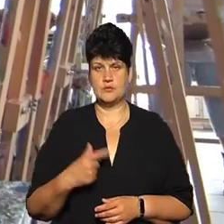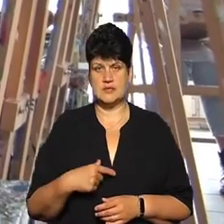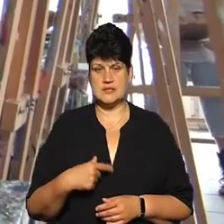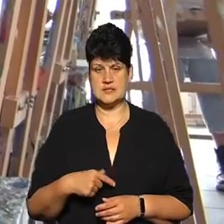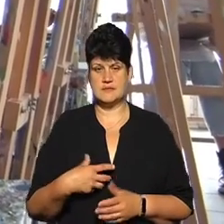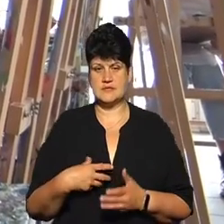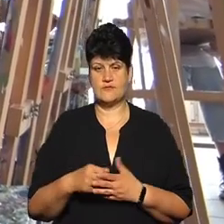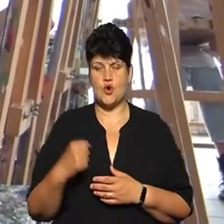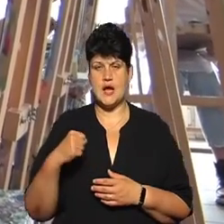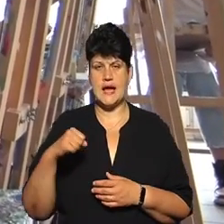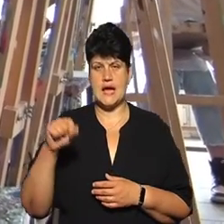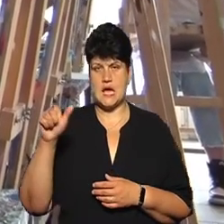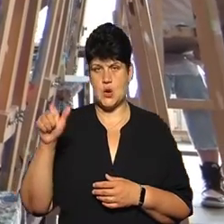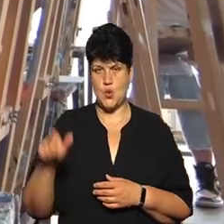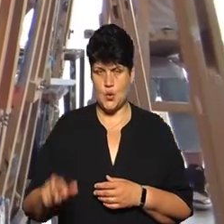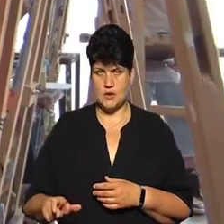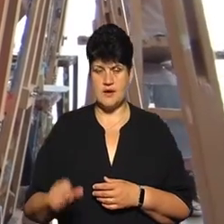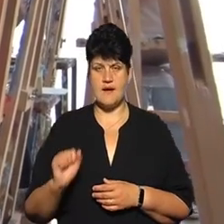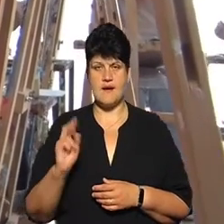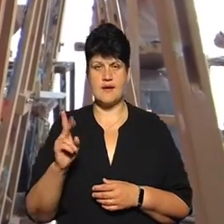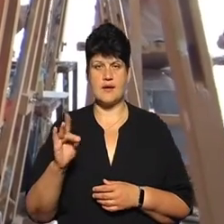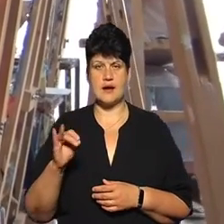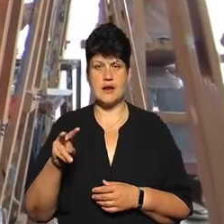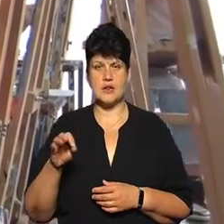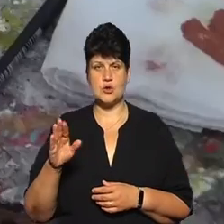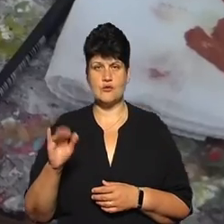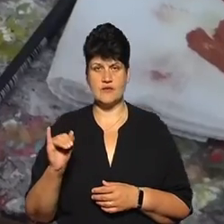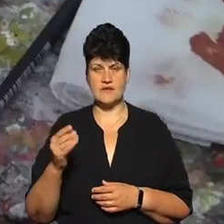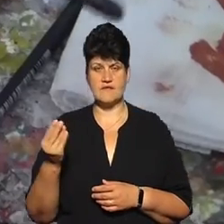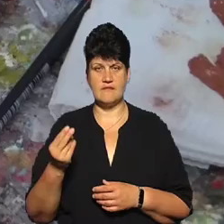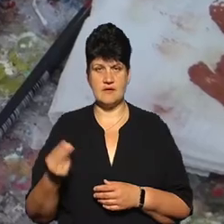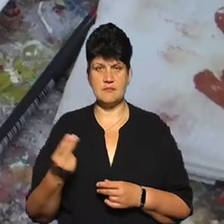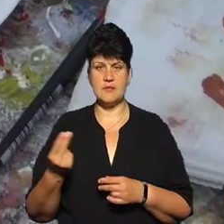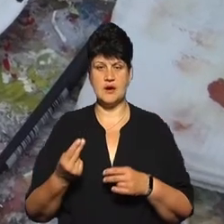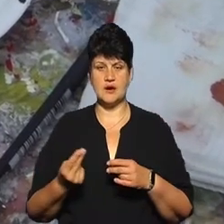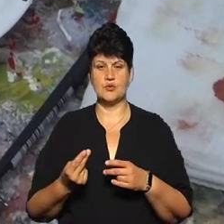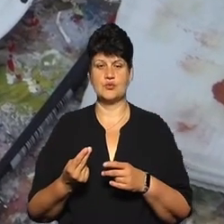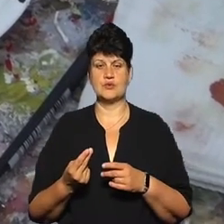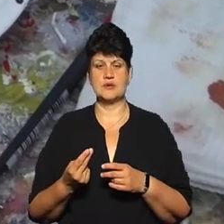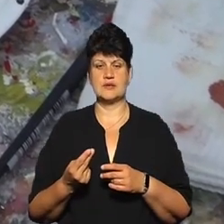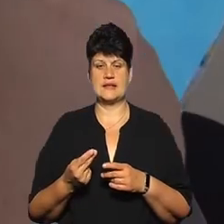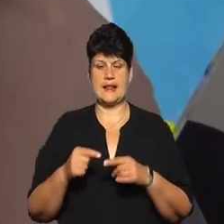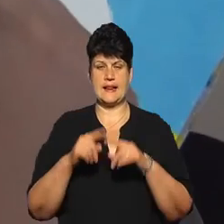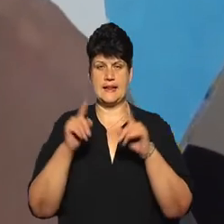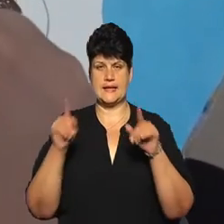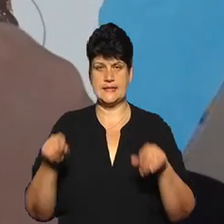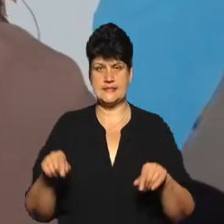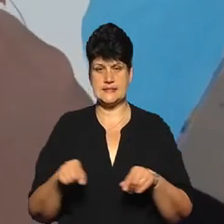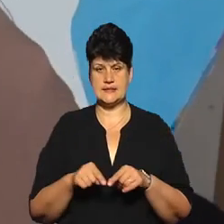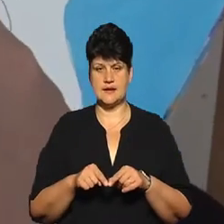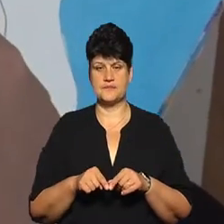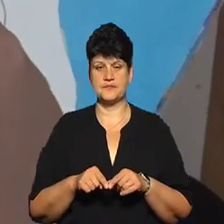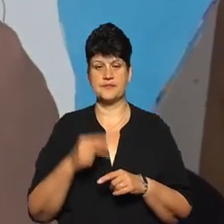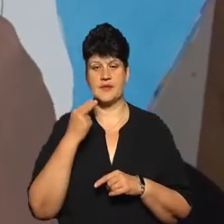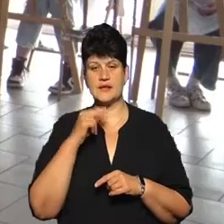Ми використовуємо акрилові фарби, малюють вони на акварельних листах. Перевага акрилових фарб, вони